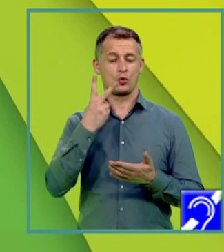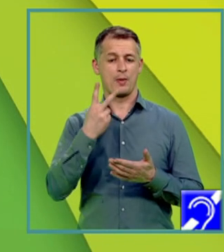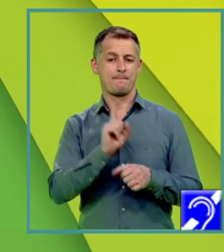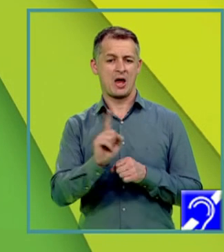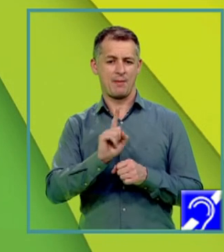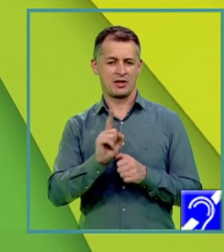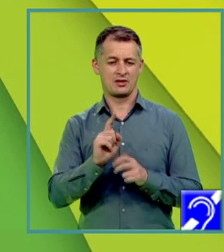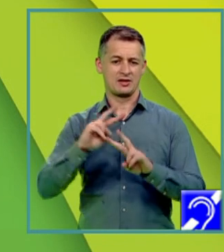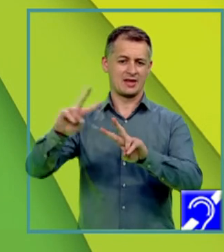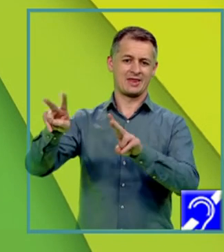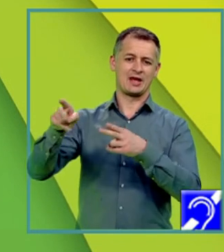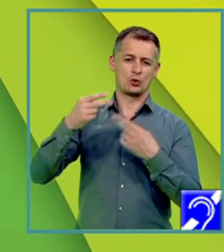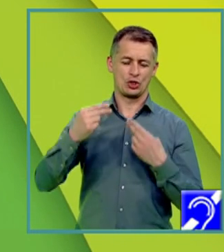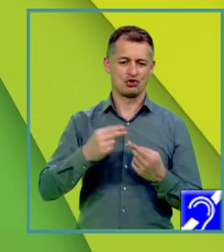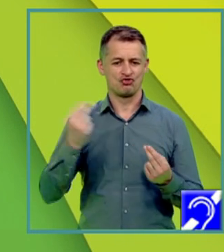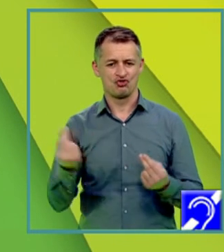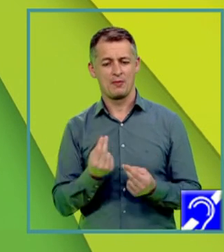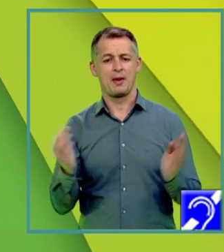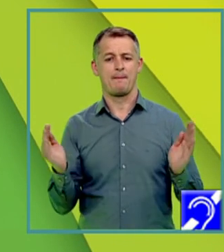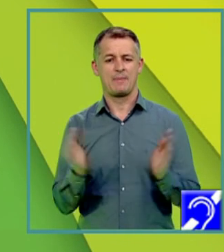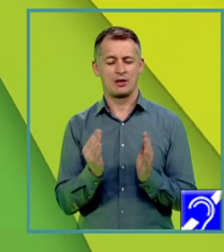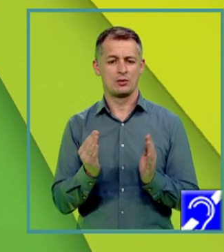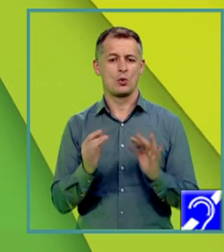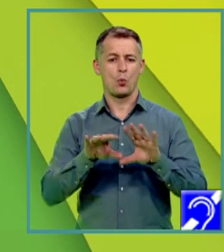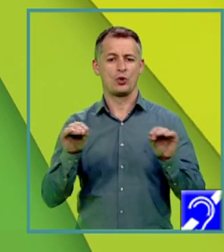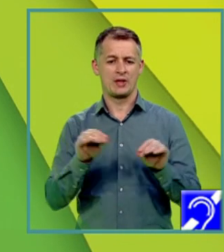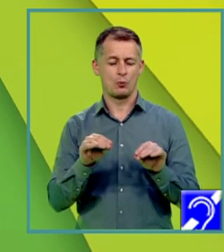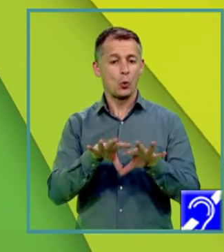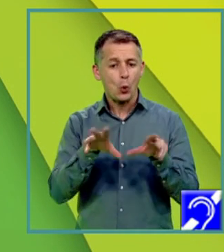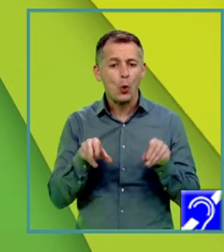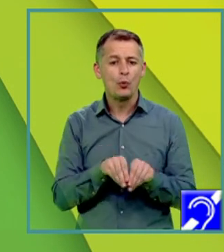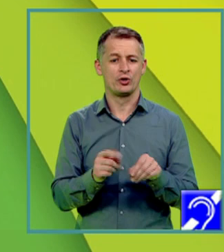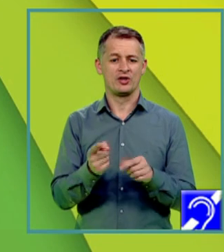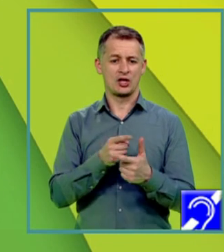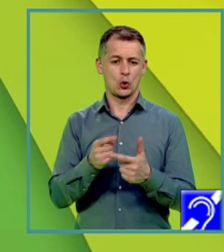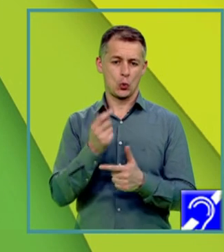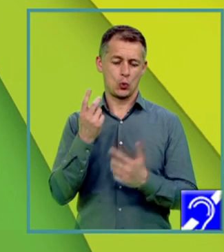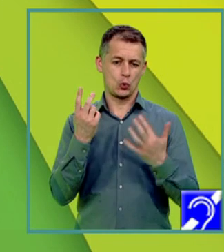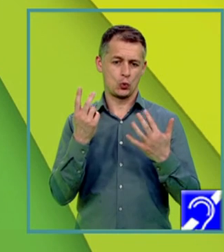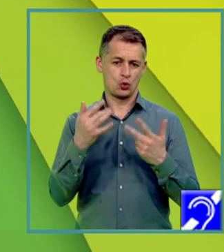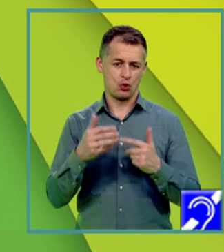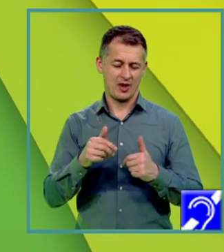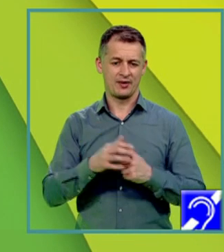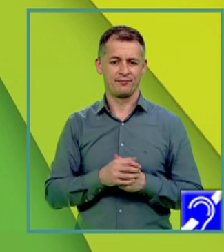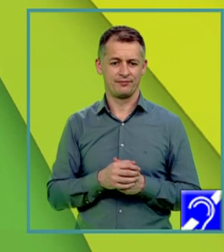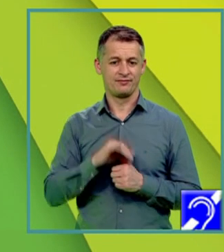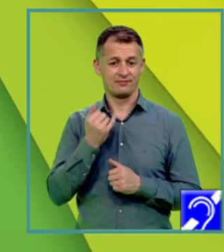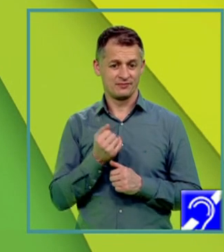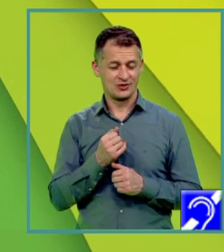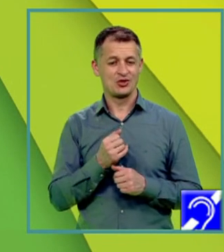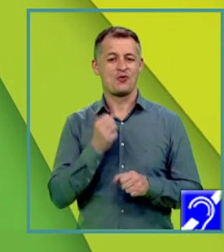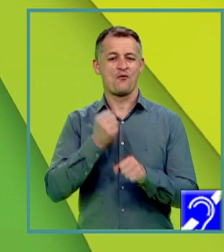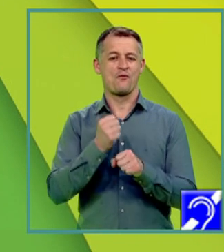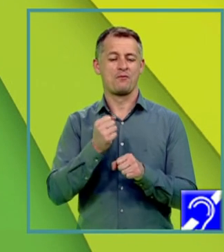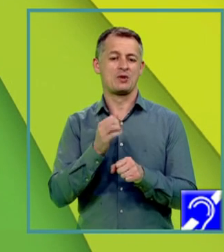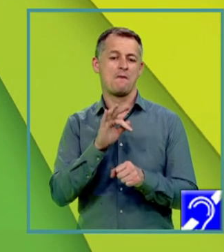ne returnează cel mai mic multiplu comun dintre cele două numere și în funcția mozaiq nu vom face